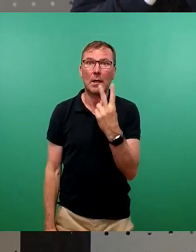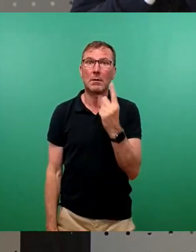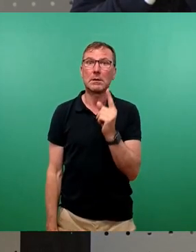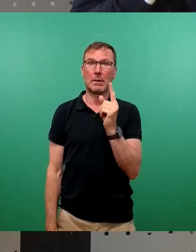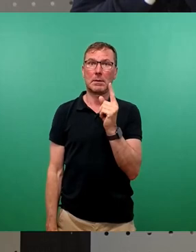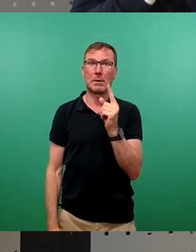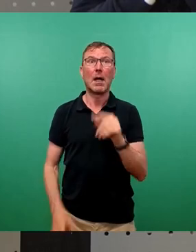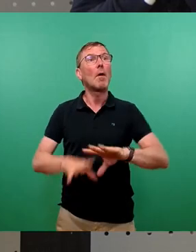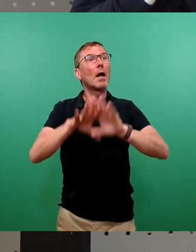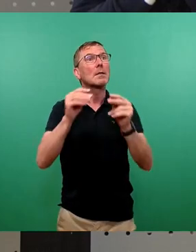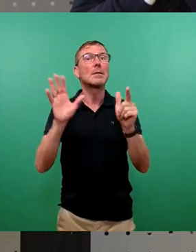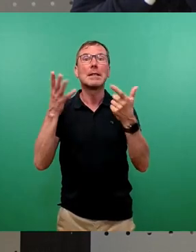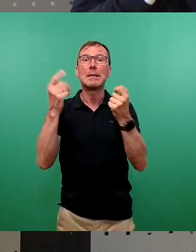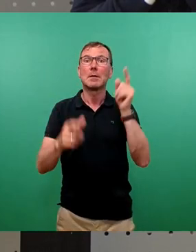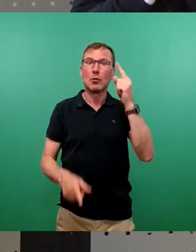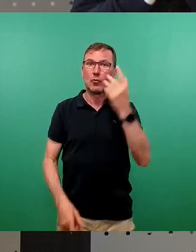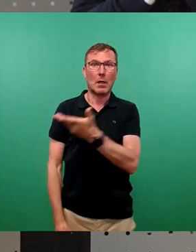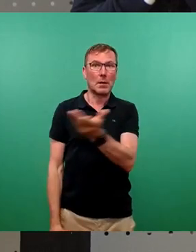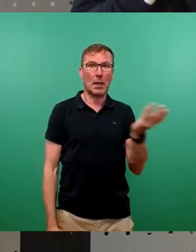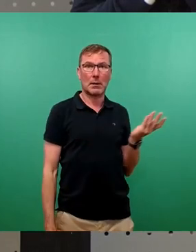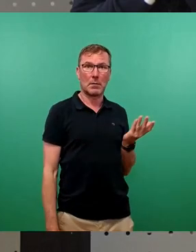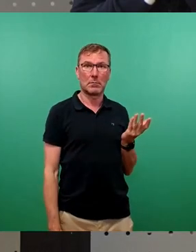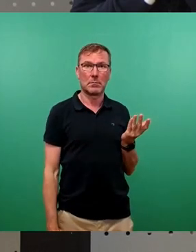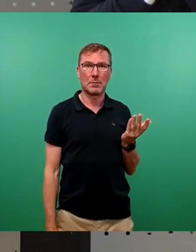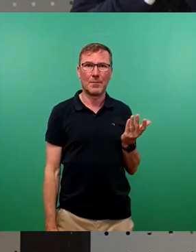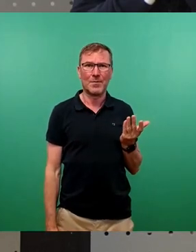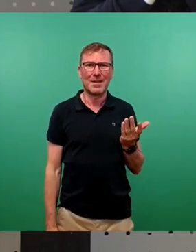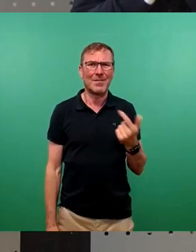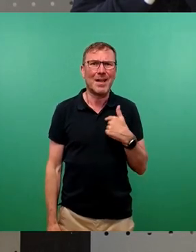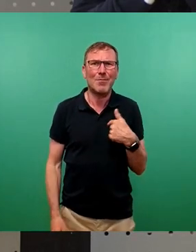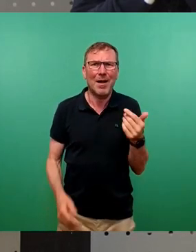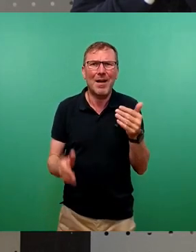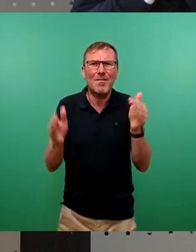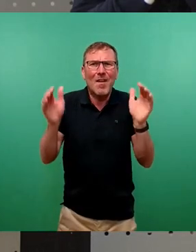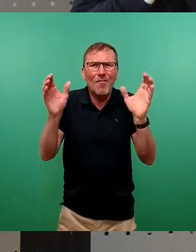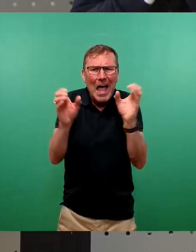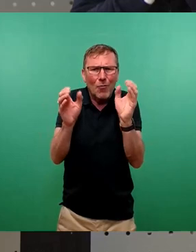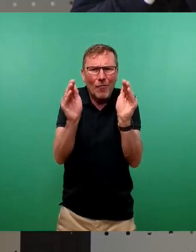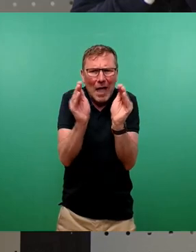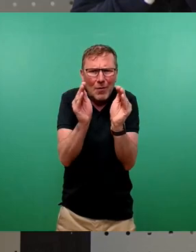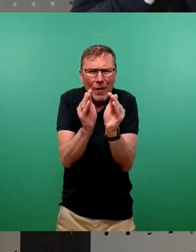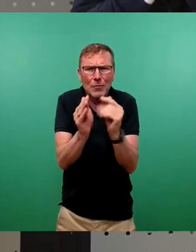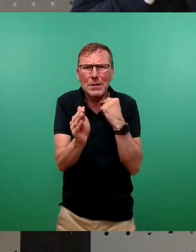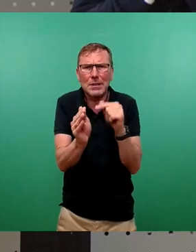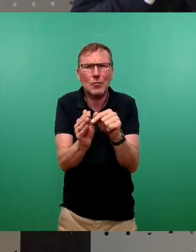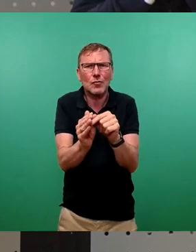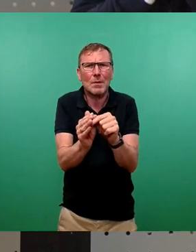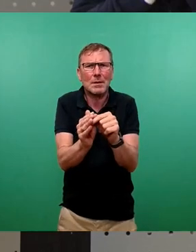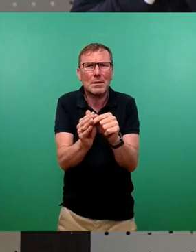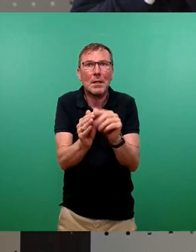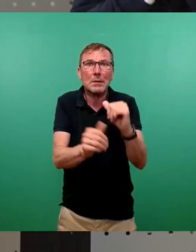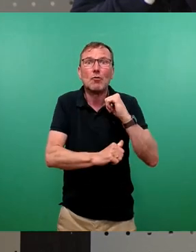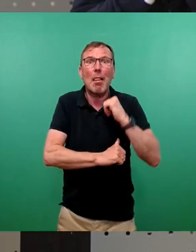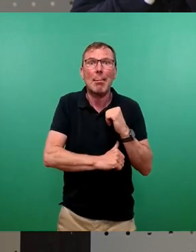70 Stadträtinnen und Stadträte hat. Also wir haben hier eine immer weitere Verengung, die natürlich dann auch zulasten der